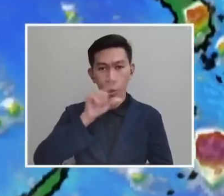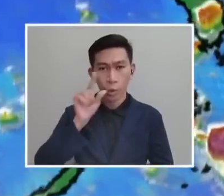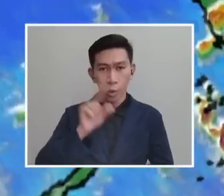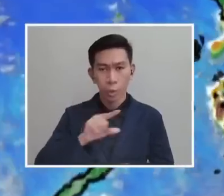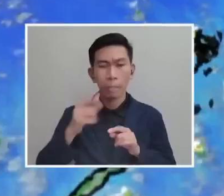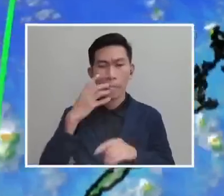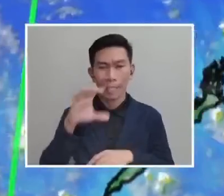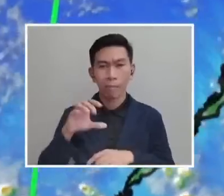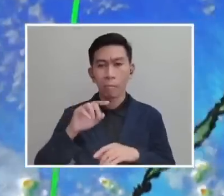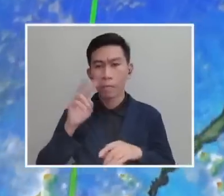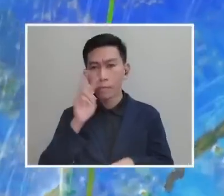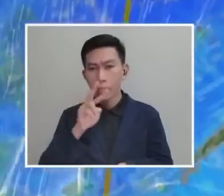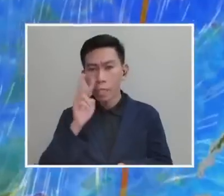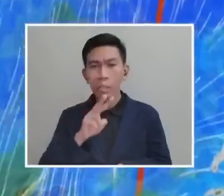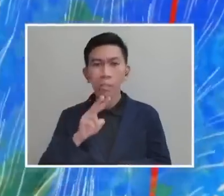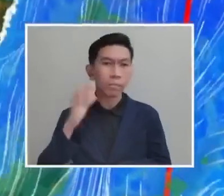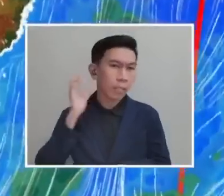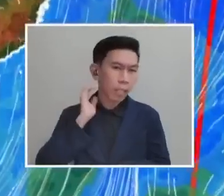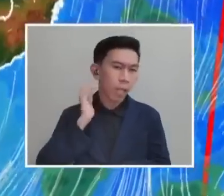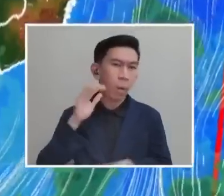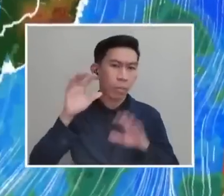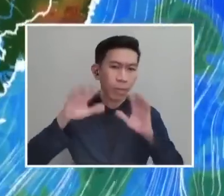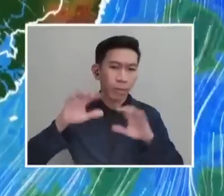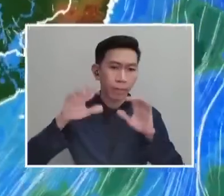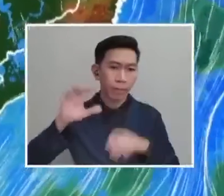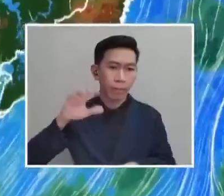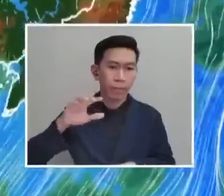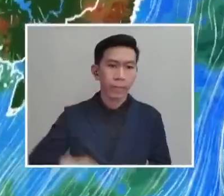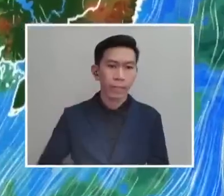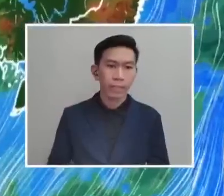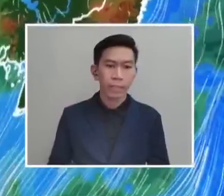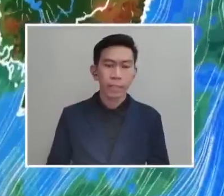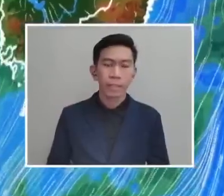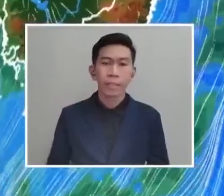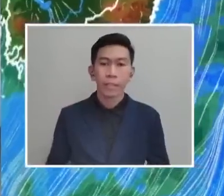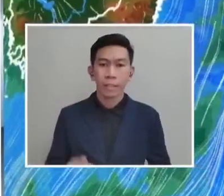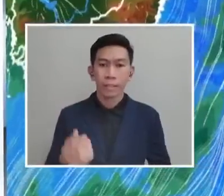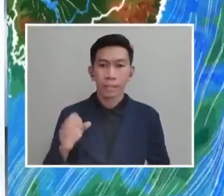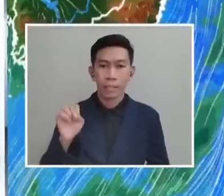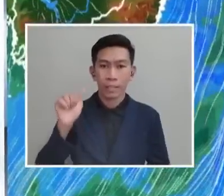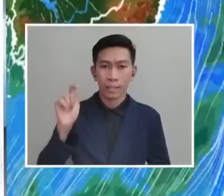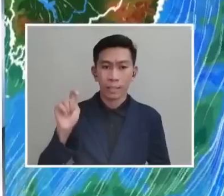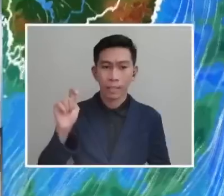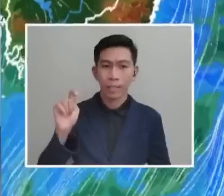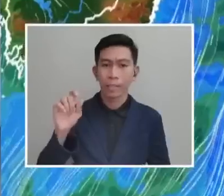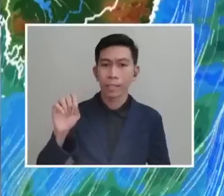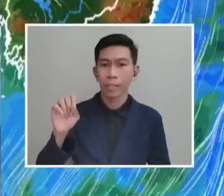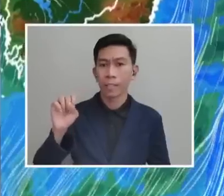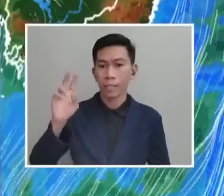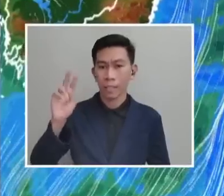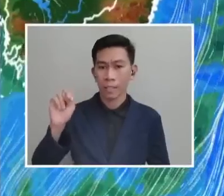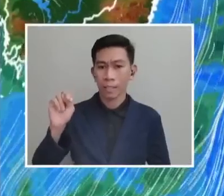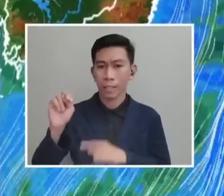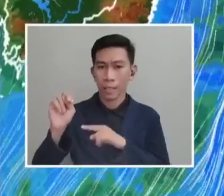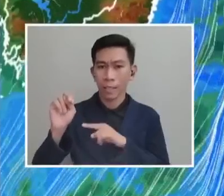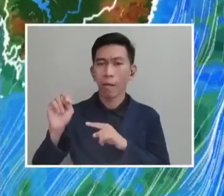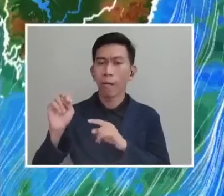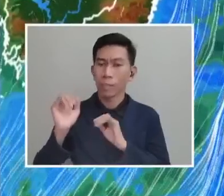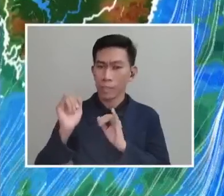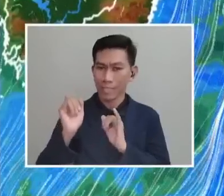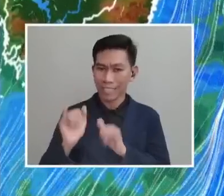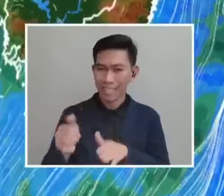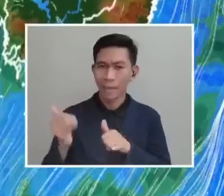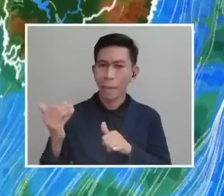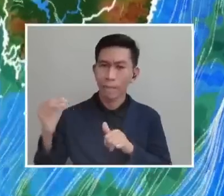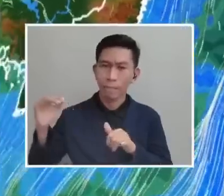Visayas at Mindanao. Wala pa rin pong inaasahang habagat ngayong weekend kaya magpapatuloy pa ang tinatawag na monsoon break. Unti-unti namang